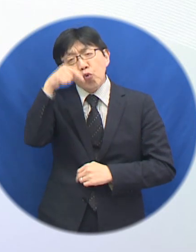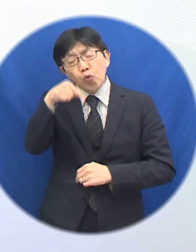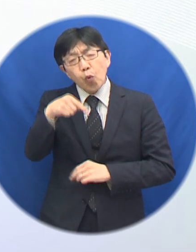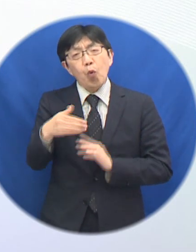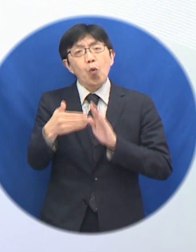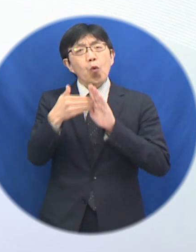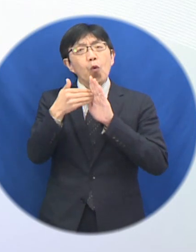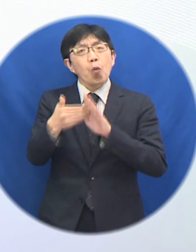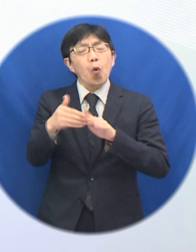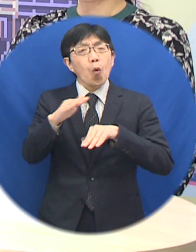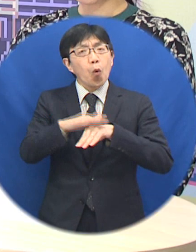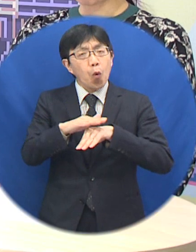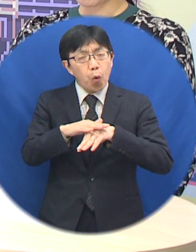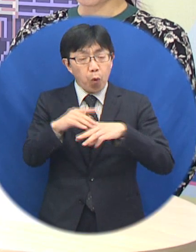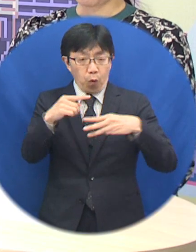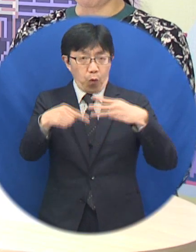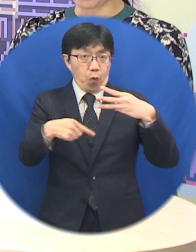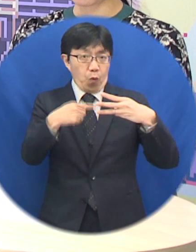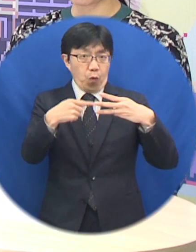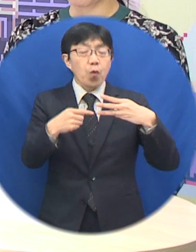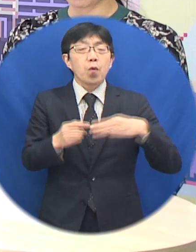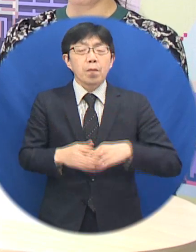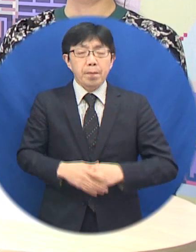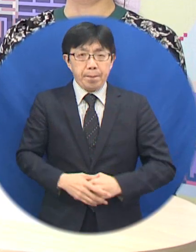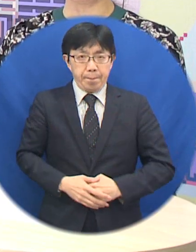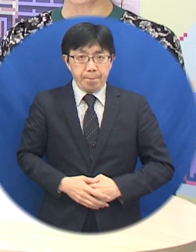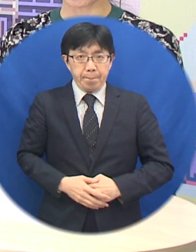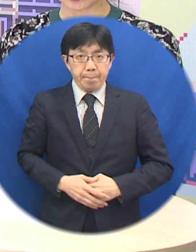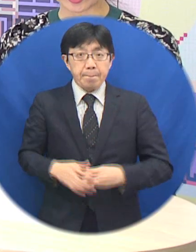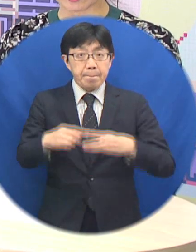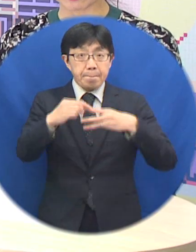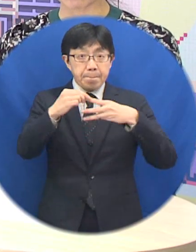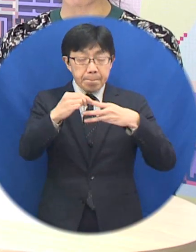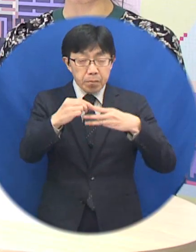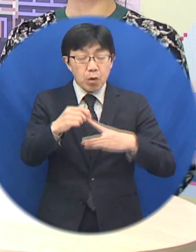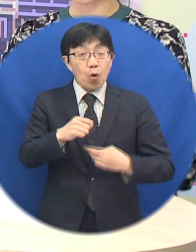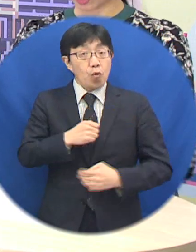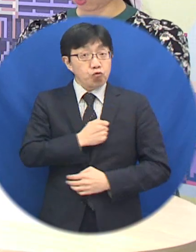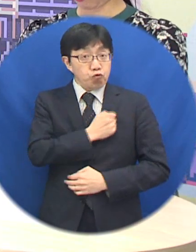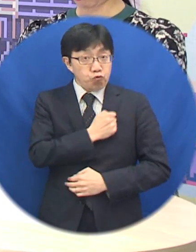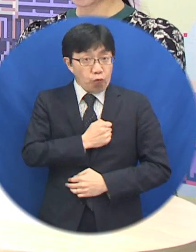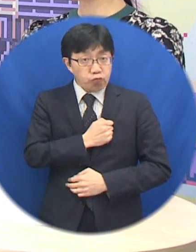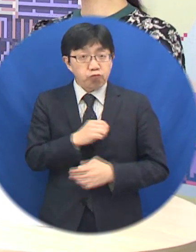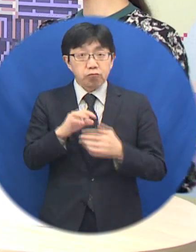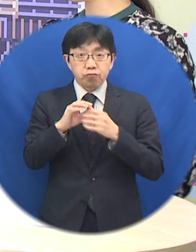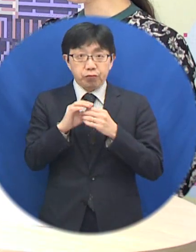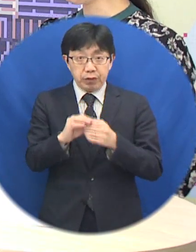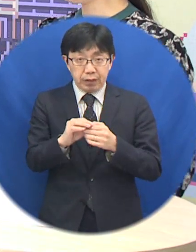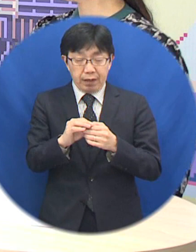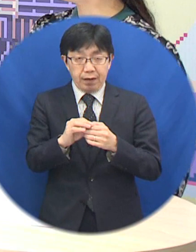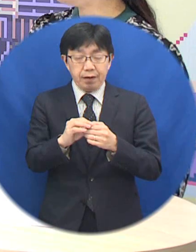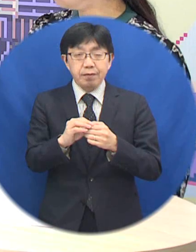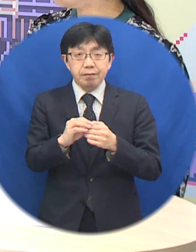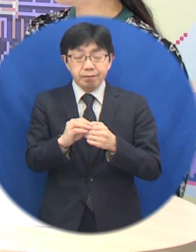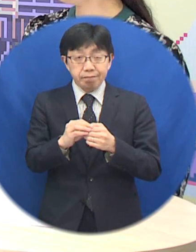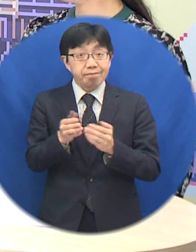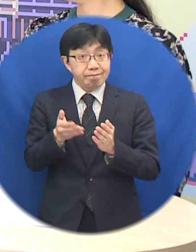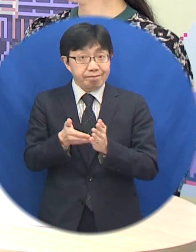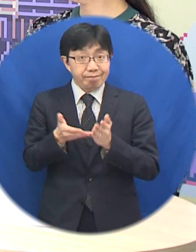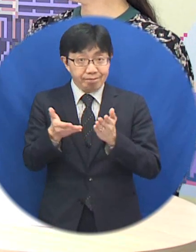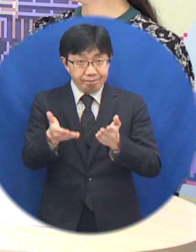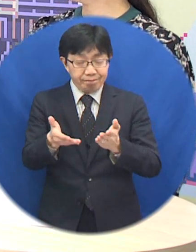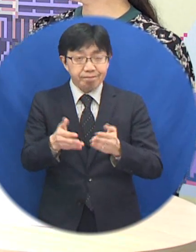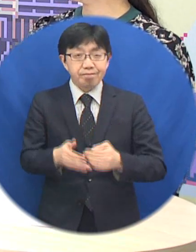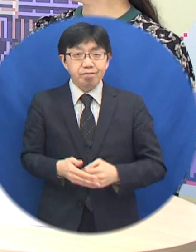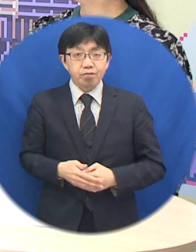い。さあ、ではまずは入浴に関する事業、こちらの紹介からお願いします。 は